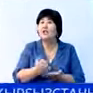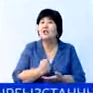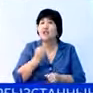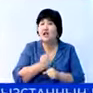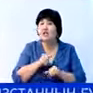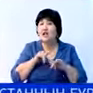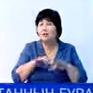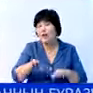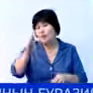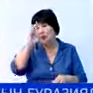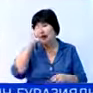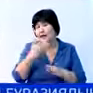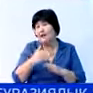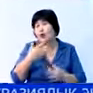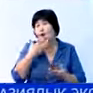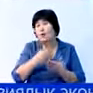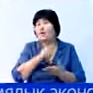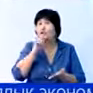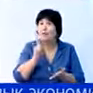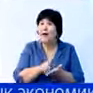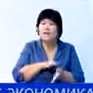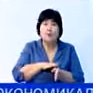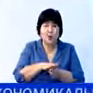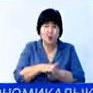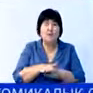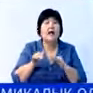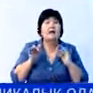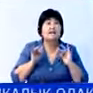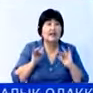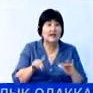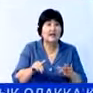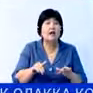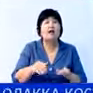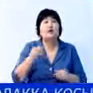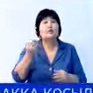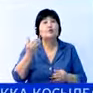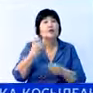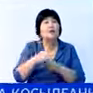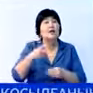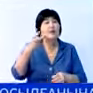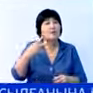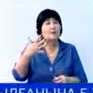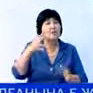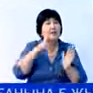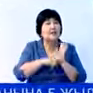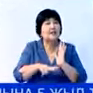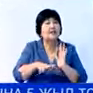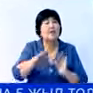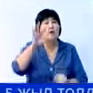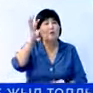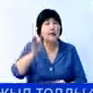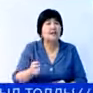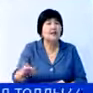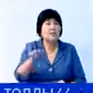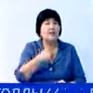Ол мемлекетіміз тарапымыздан өз қарызымызды орындап атқан іс-әрекетімізге субсидиялар бөліп, 25-80%-ке дейін